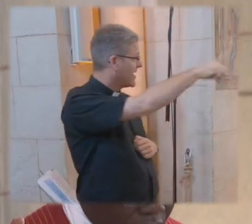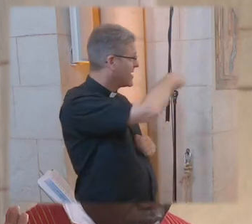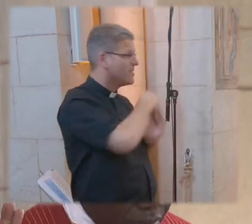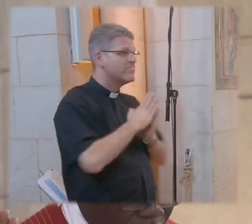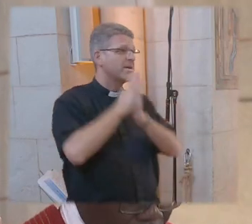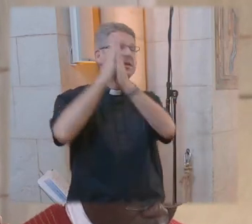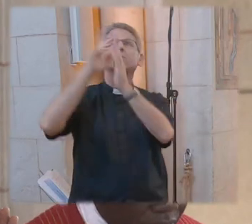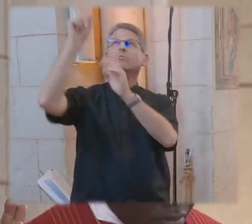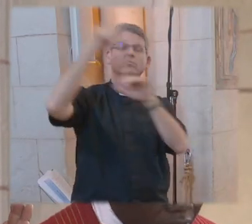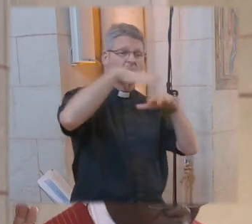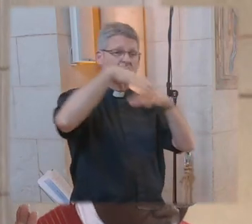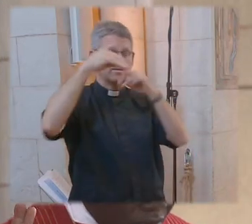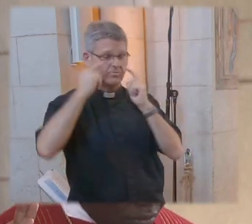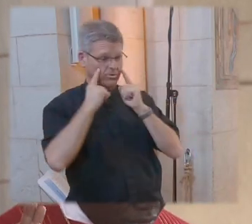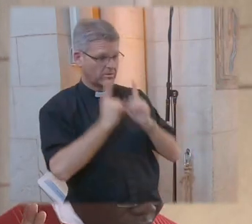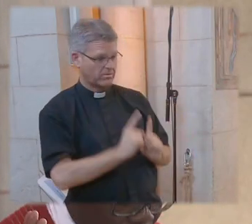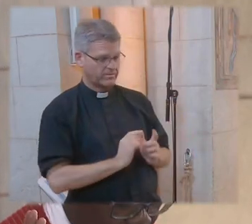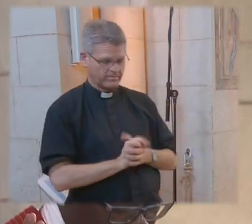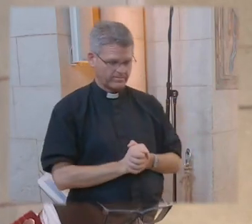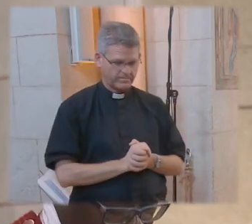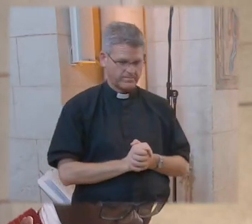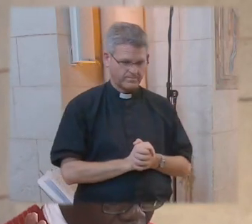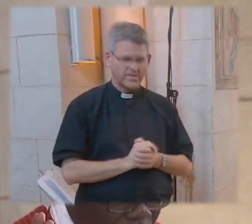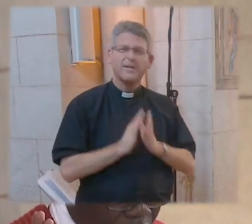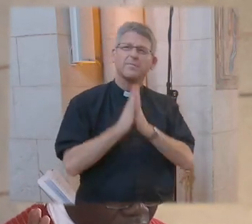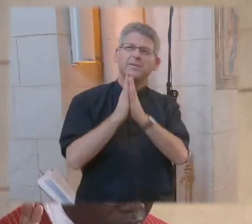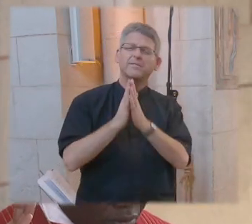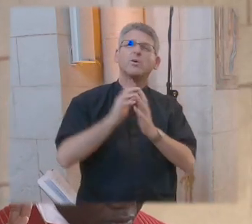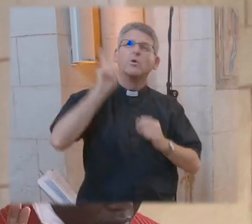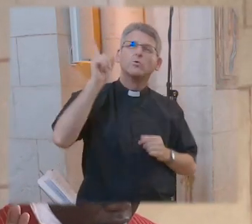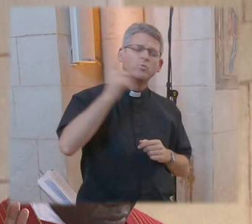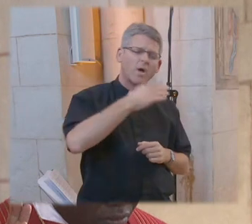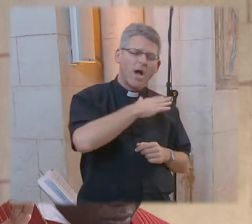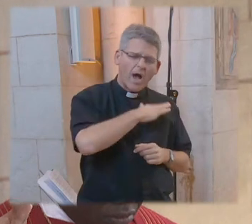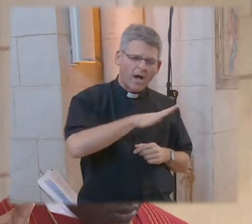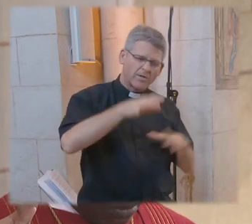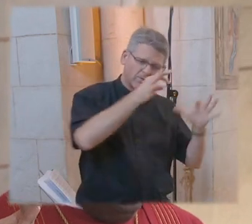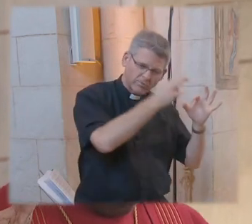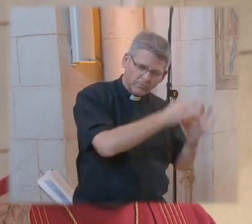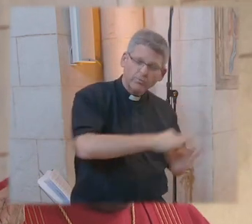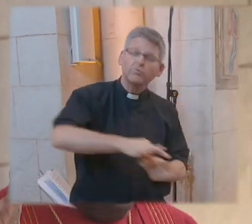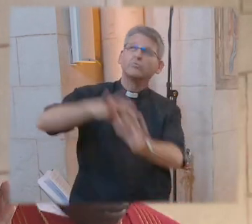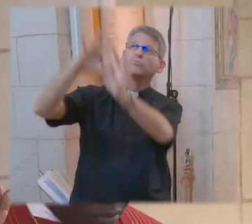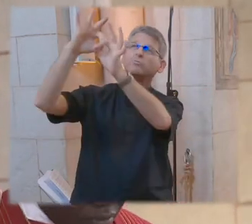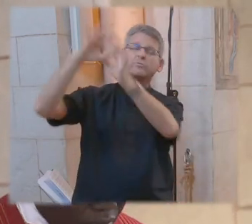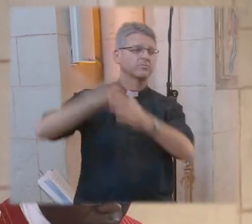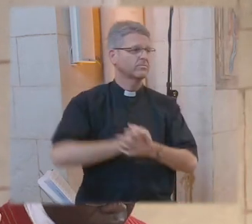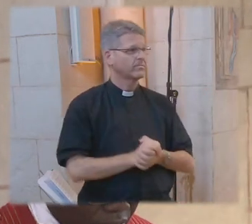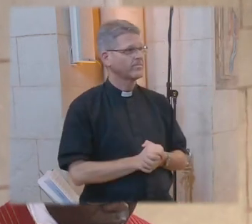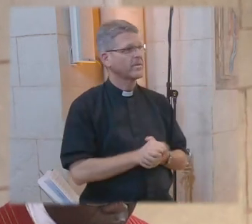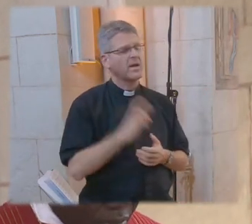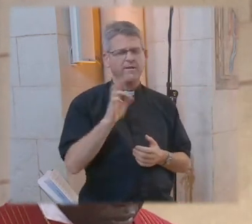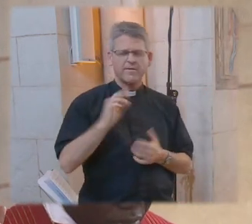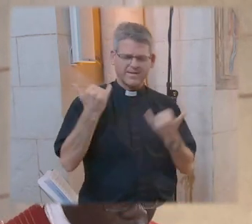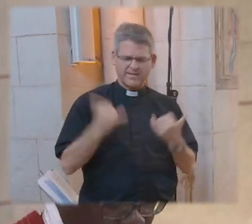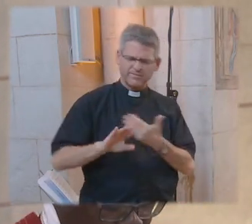Gemeinde und führe zu dir auch alle deine Söhne und Töchter, die noch fern